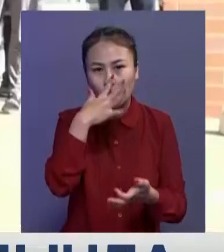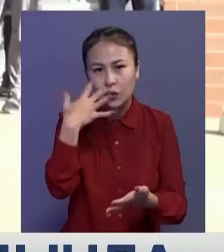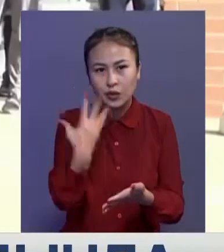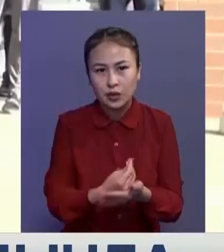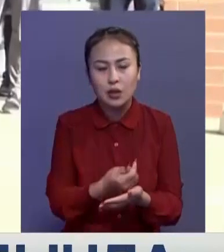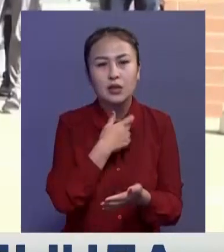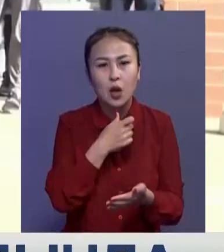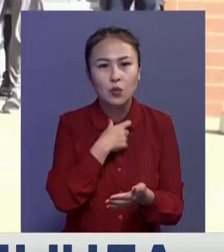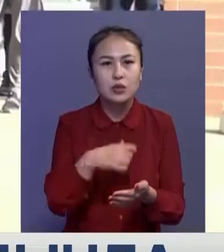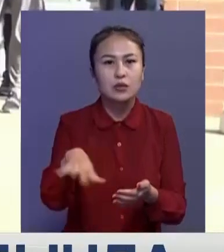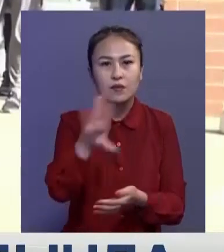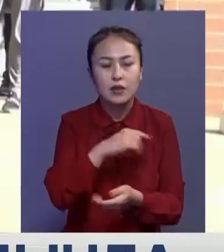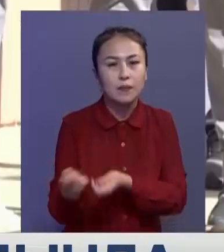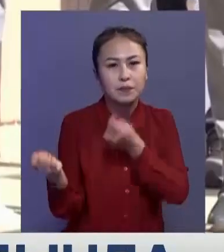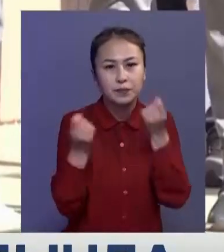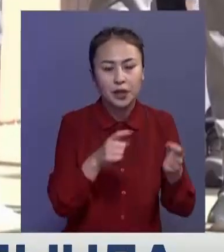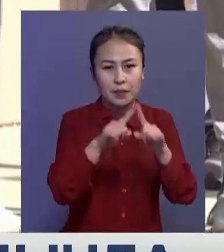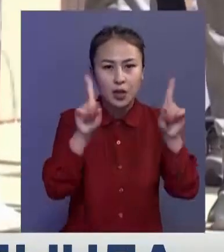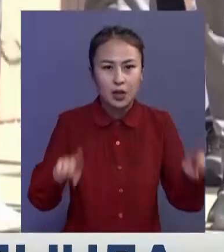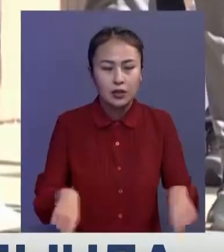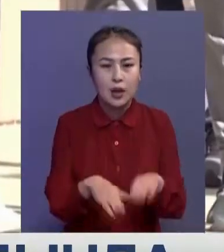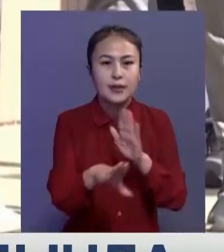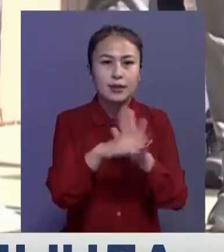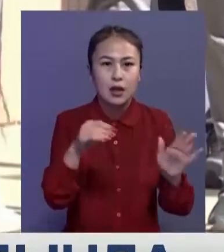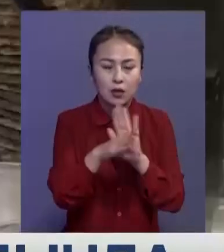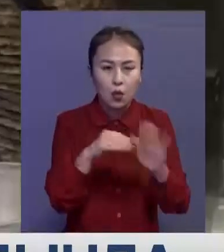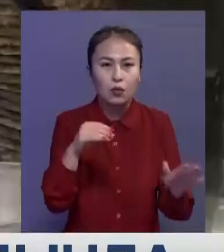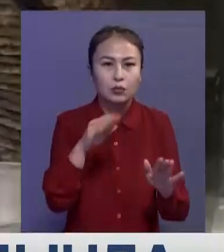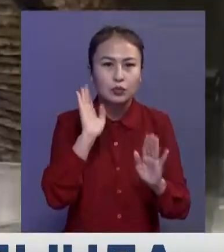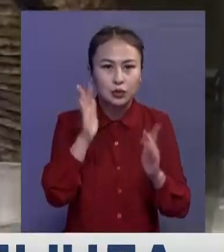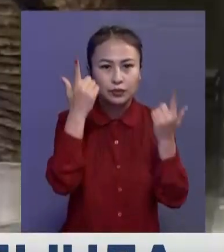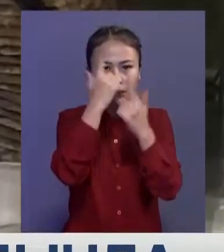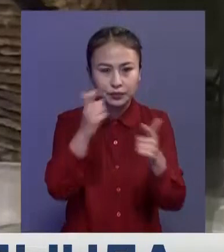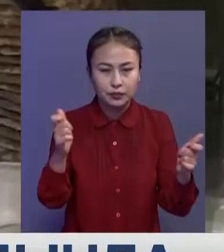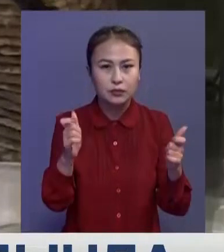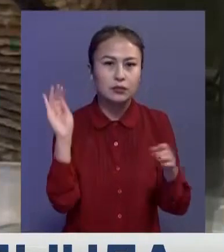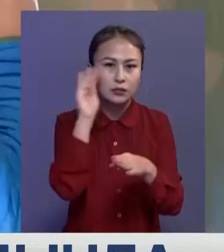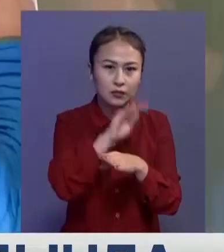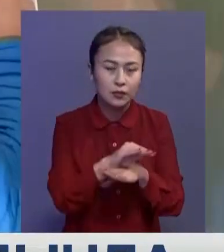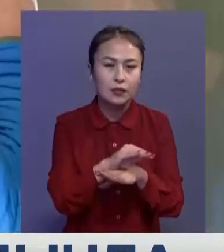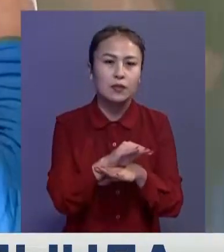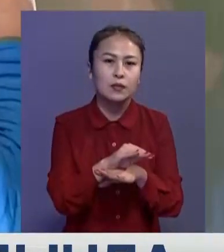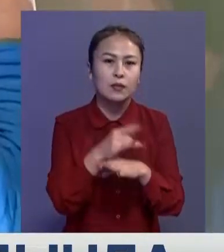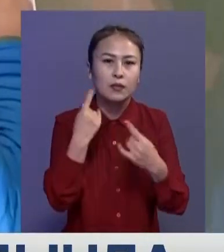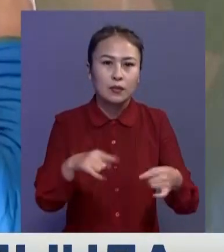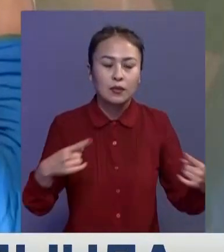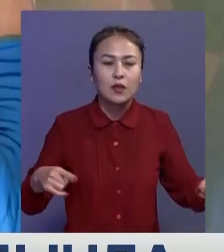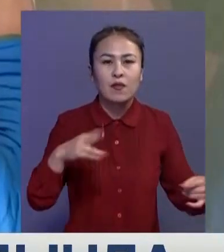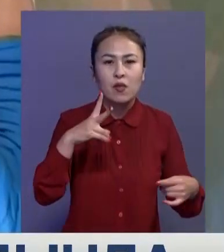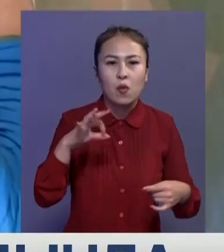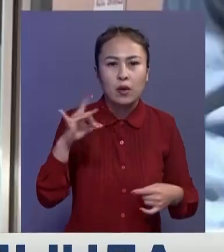өздерінің дауыстарын, келген бюллетендерінің қорытындысын сайлау күні жариялайтын болады. Ол Нью-Хэмпшир, Делавэр,